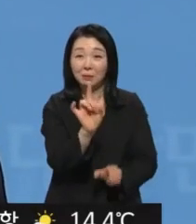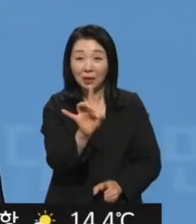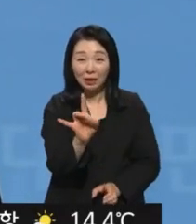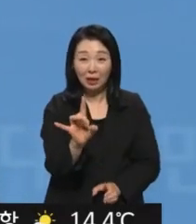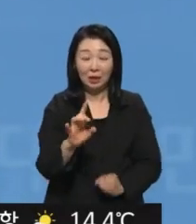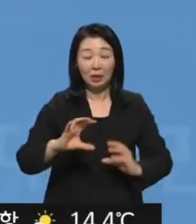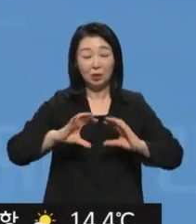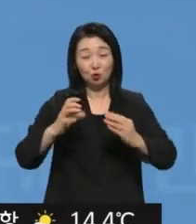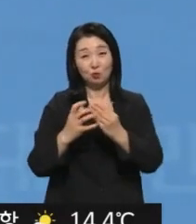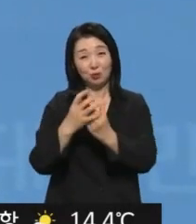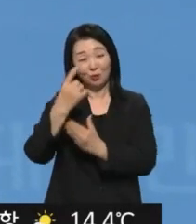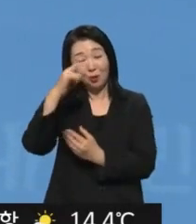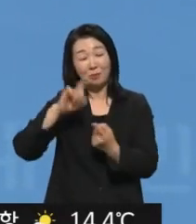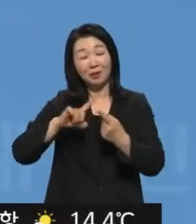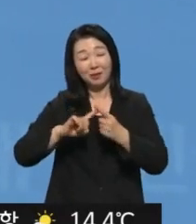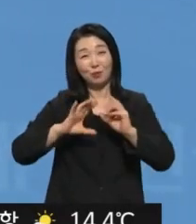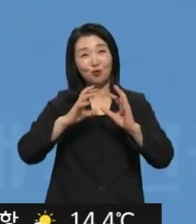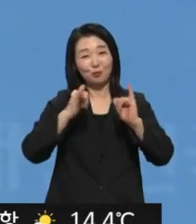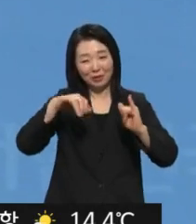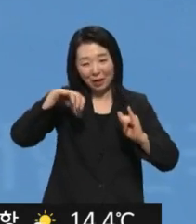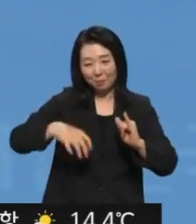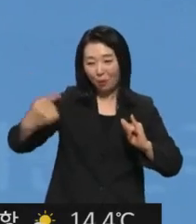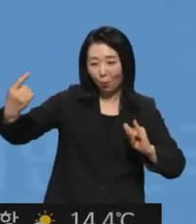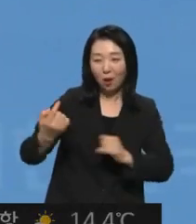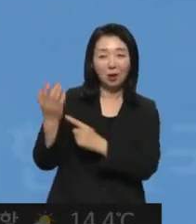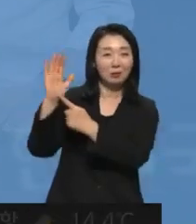국민통합정부임을 국민 앞에 선언한 날입니다.